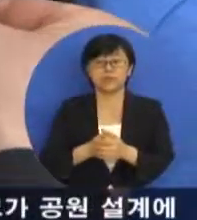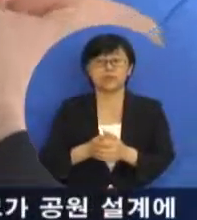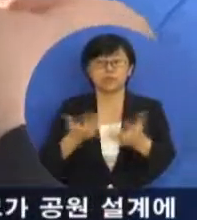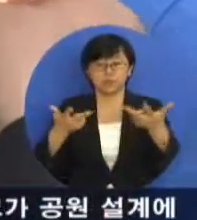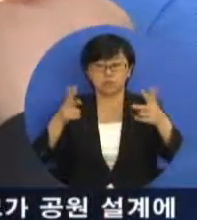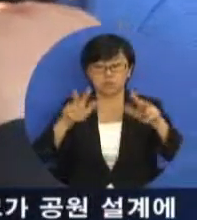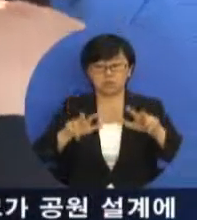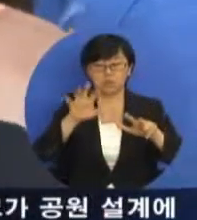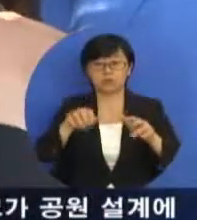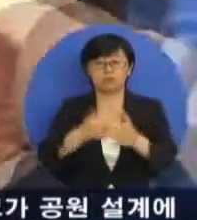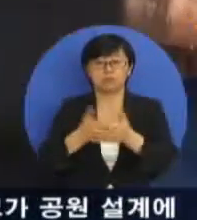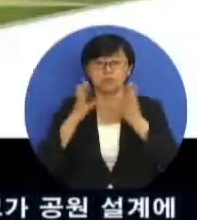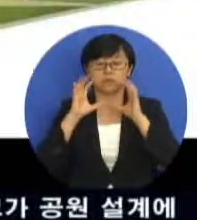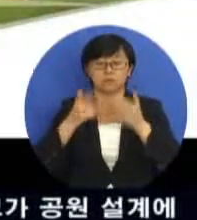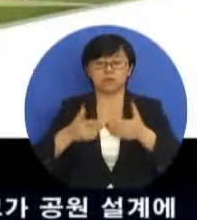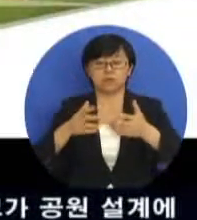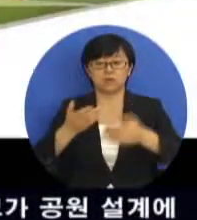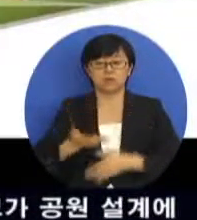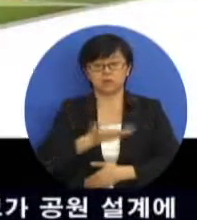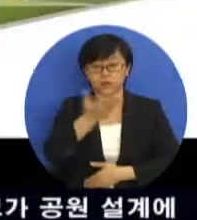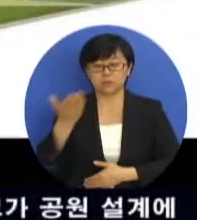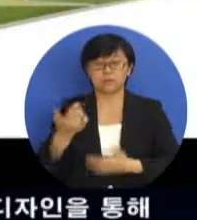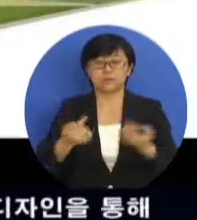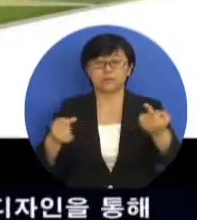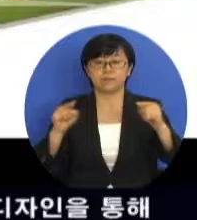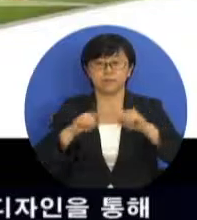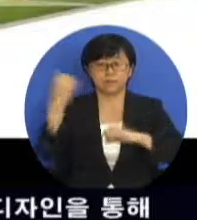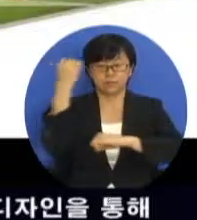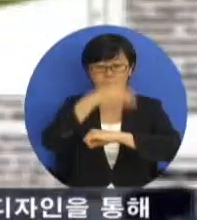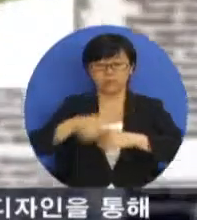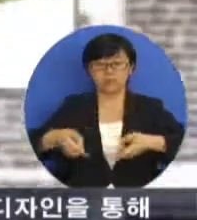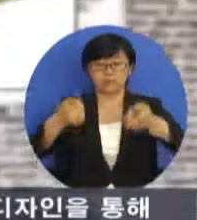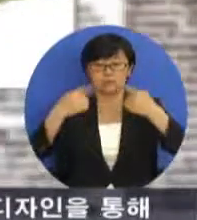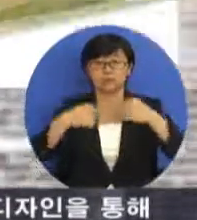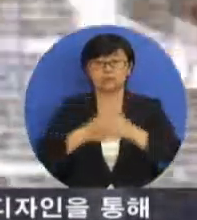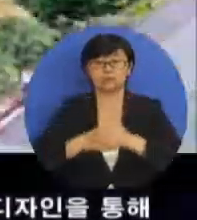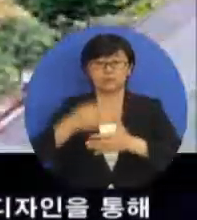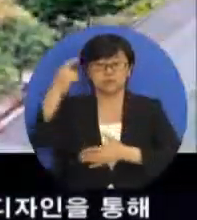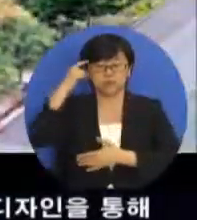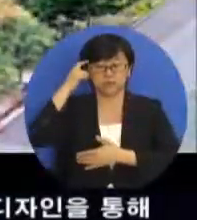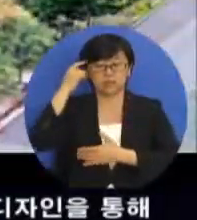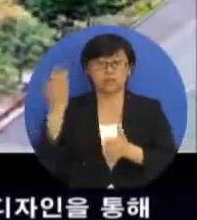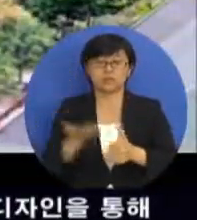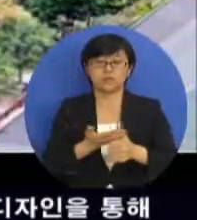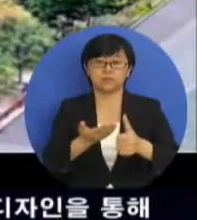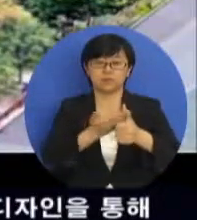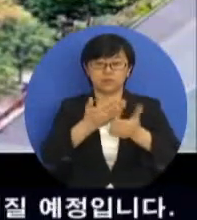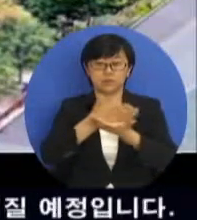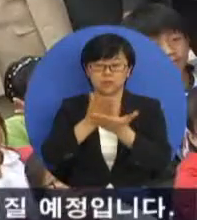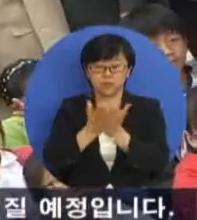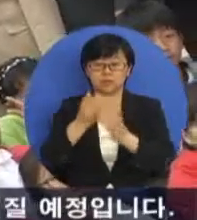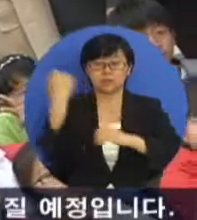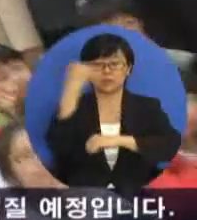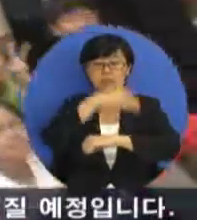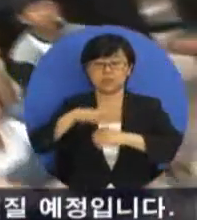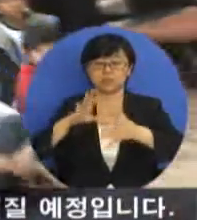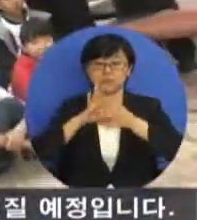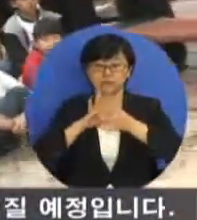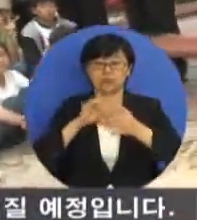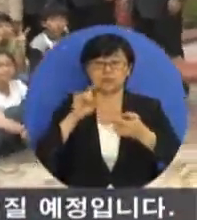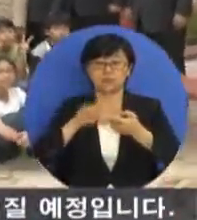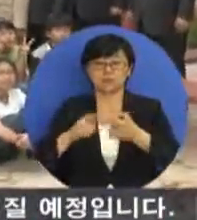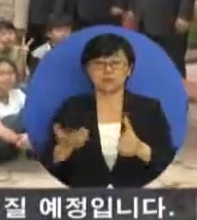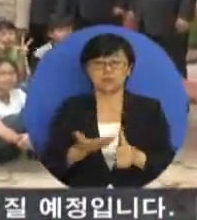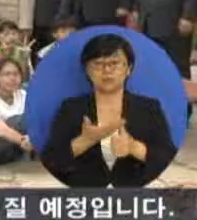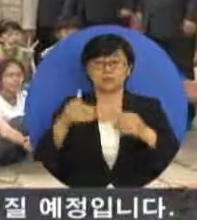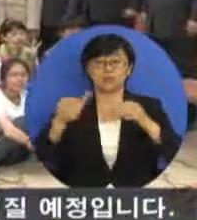공원은 어린이와 주민, 학부모가 공원 설계에 참여했으며 상상력을 키워주는 색채와 디자인을 통해 창의력을 키우는